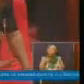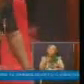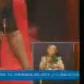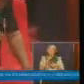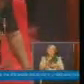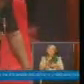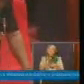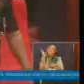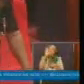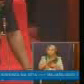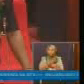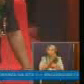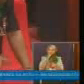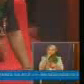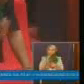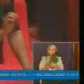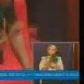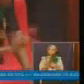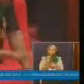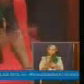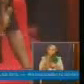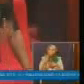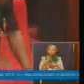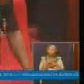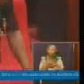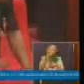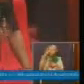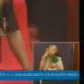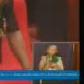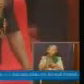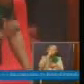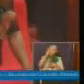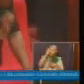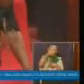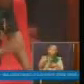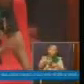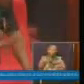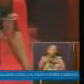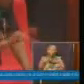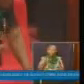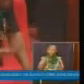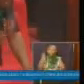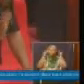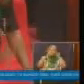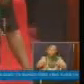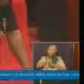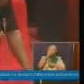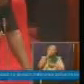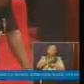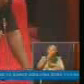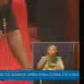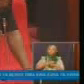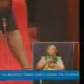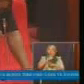tulipowaambia wapige ya siri ile ile, wameenda wakapiga ya wazi, na wakawalazimisha watu wao wapige ya wazi.